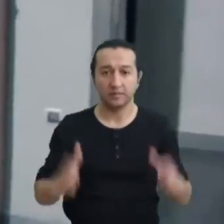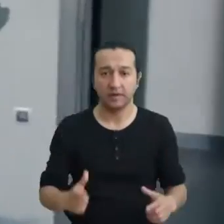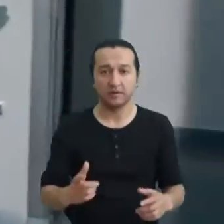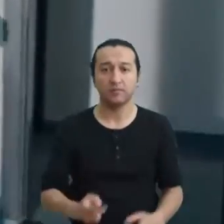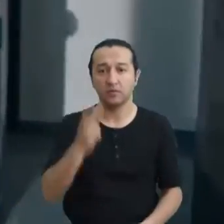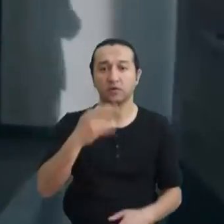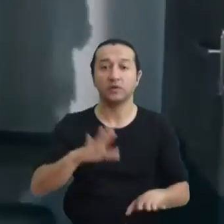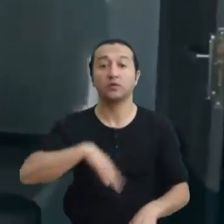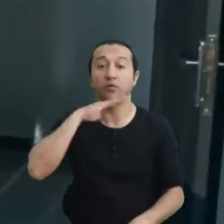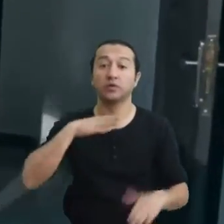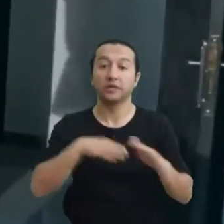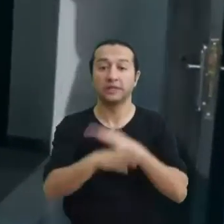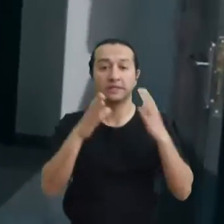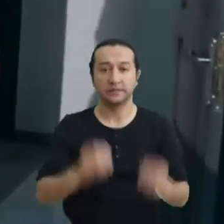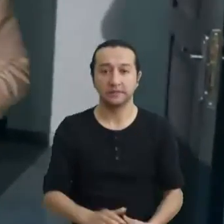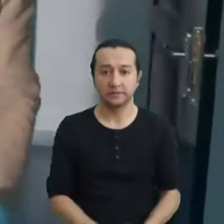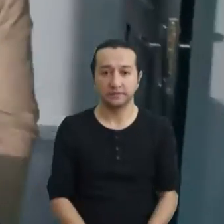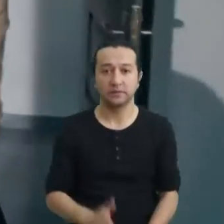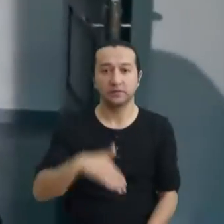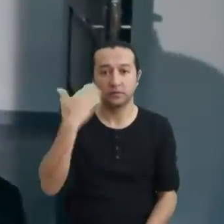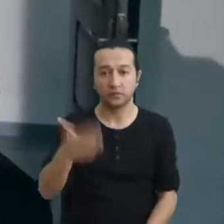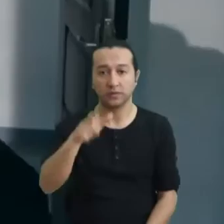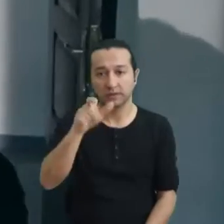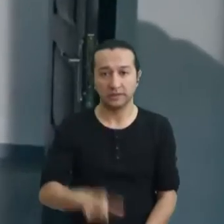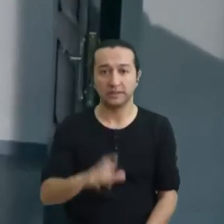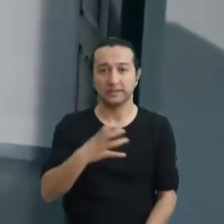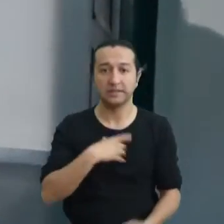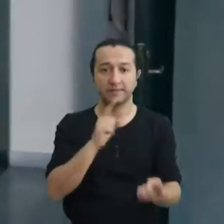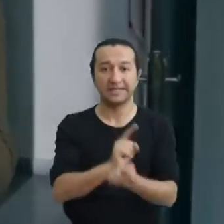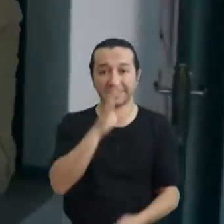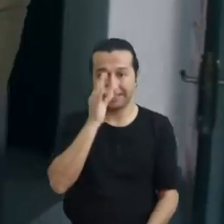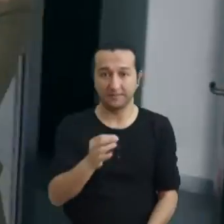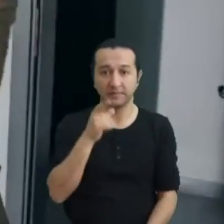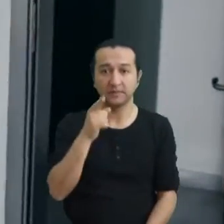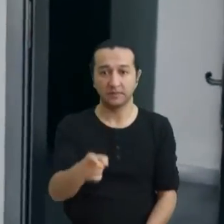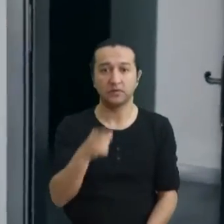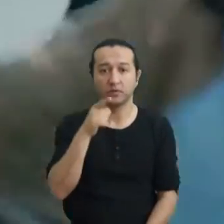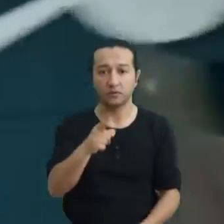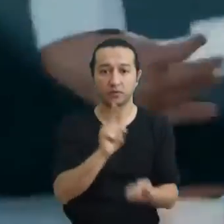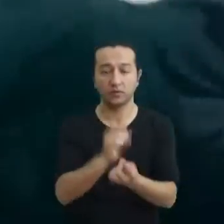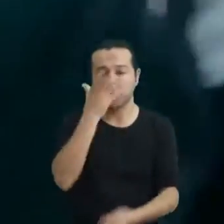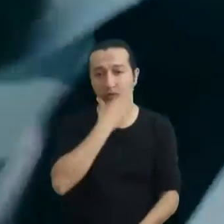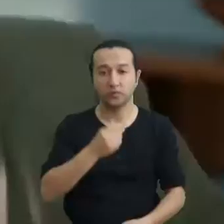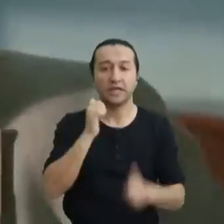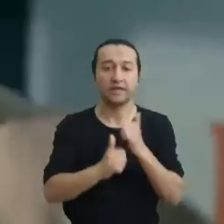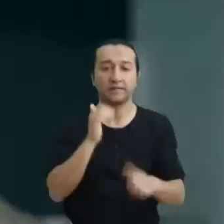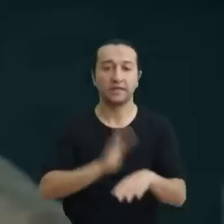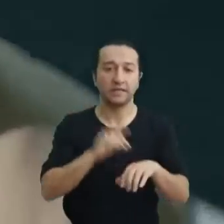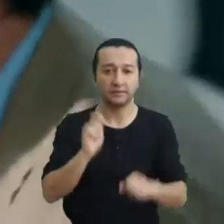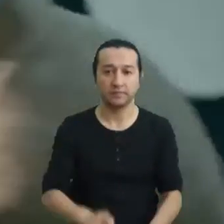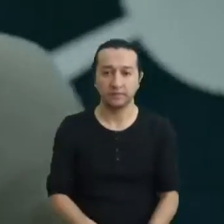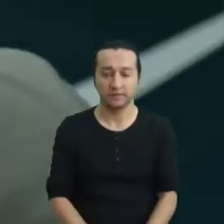boşken değil doluyken gireceksin. Sonra da malın sahibiyim diyen kimse onu güzel bir döveceksin.